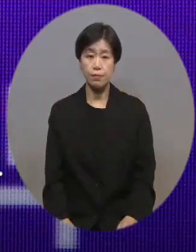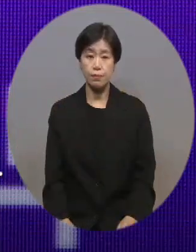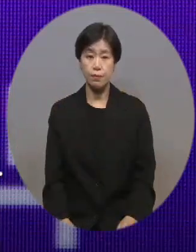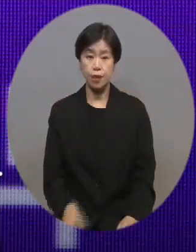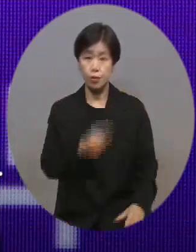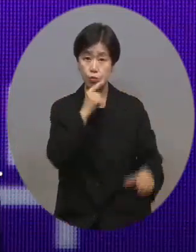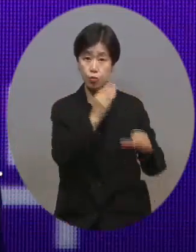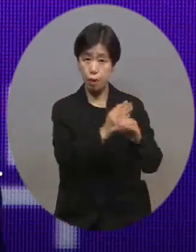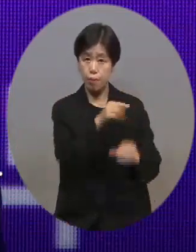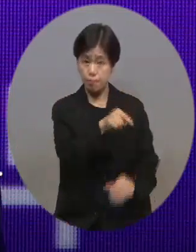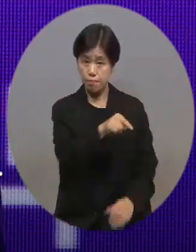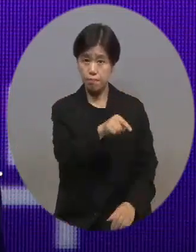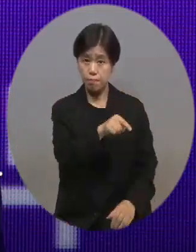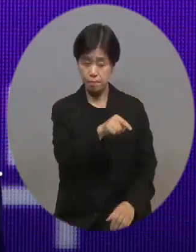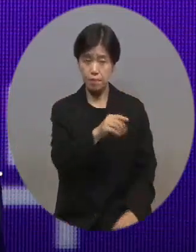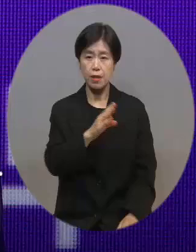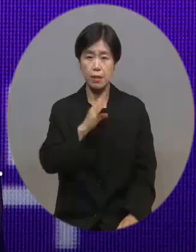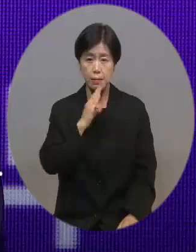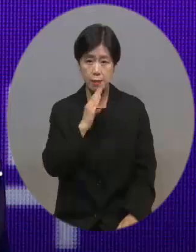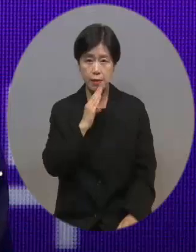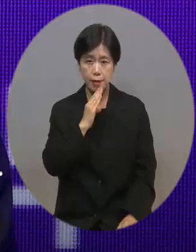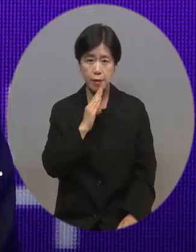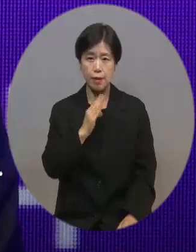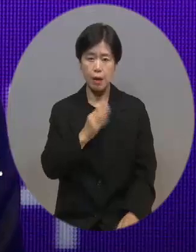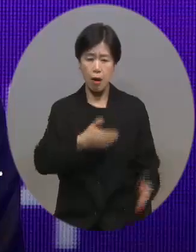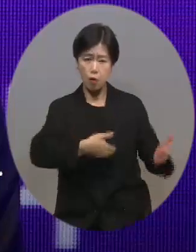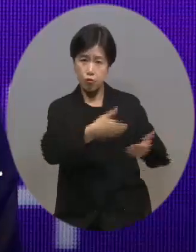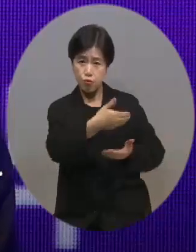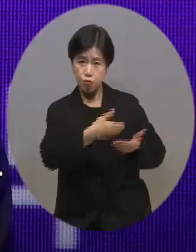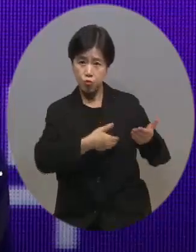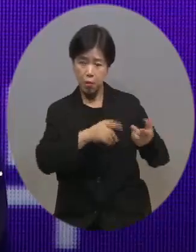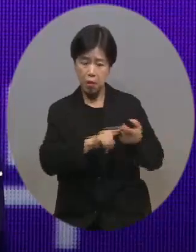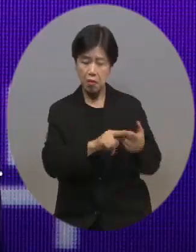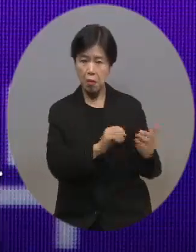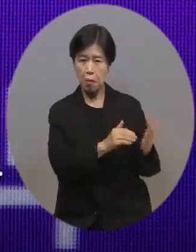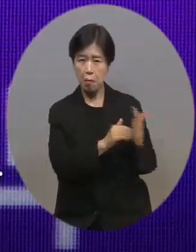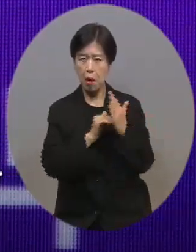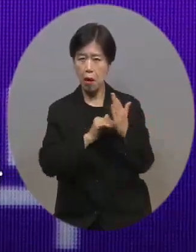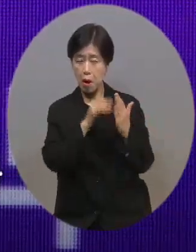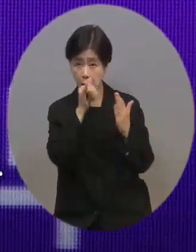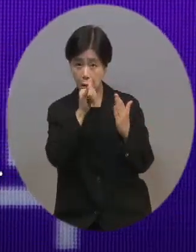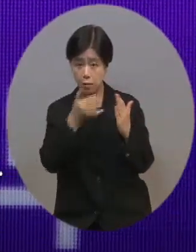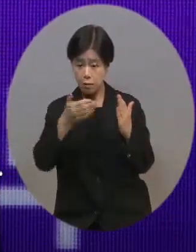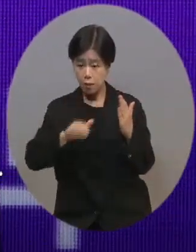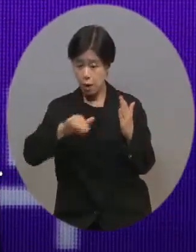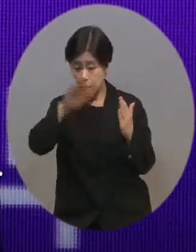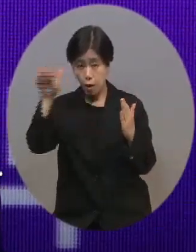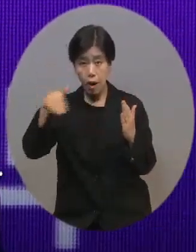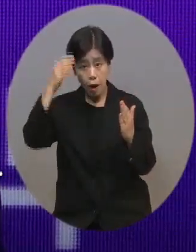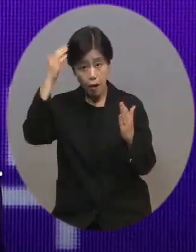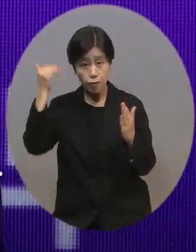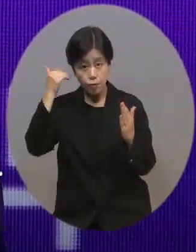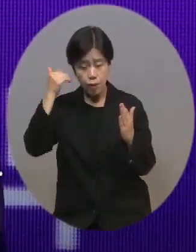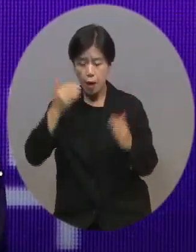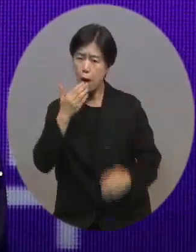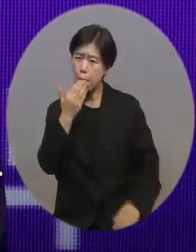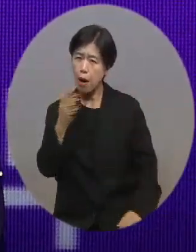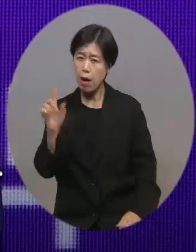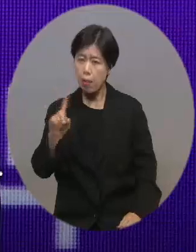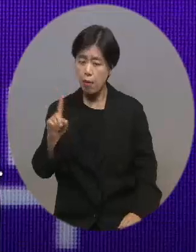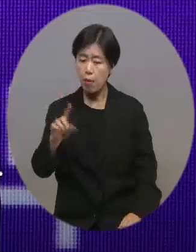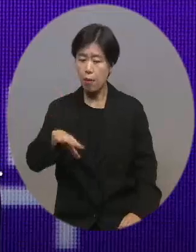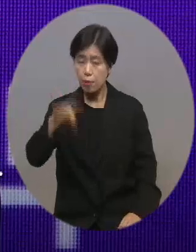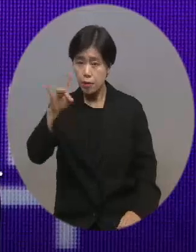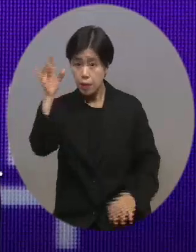북한 당국이 인도적 교류조차 거부하는 상황이지만 우리가 할 수 있는 일을 찾아